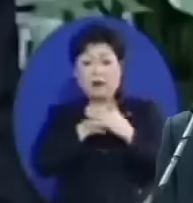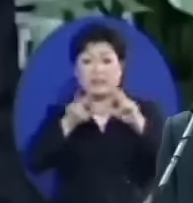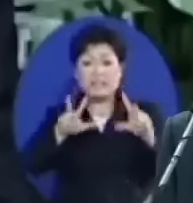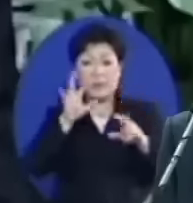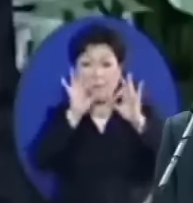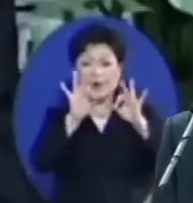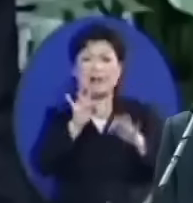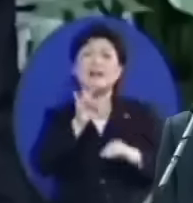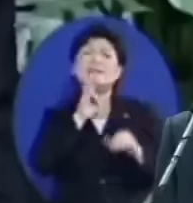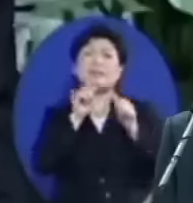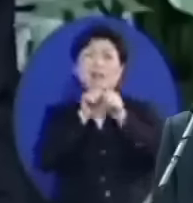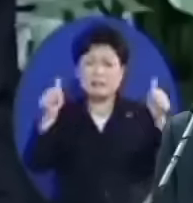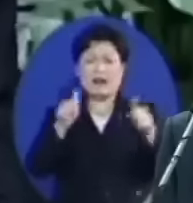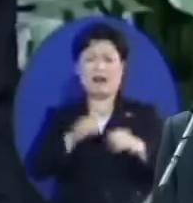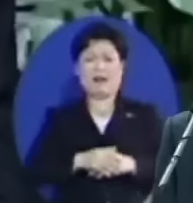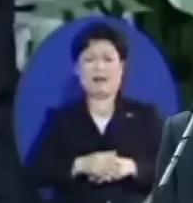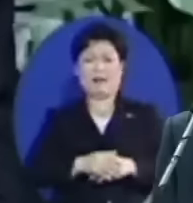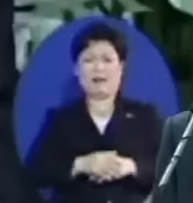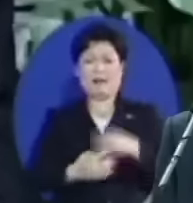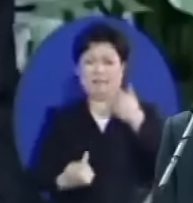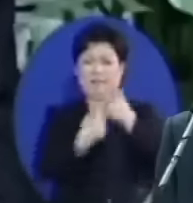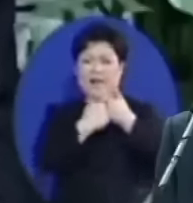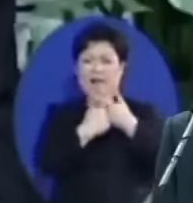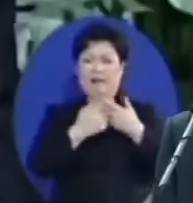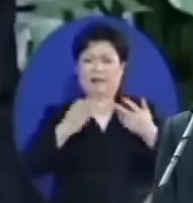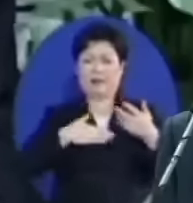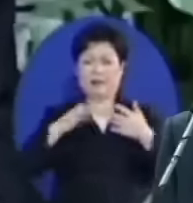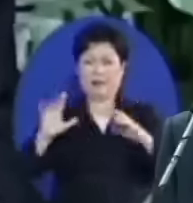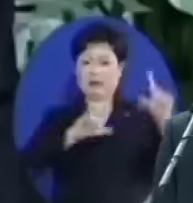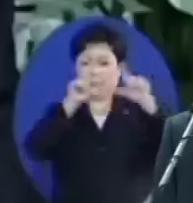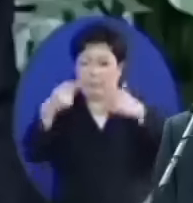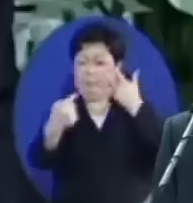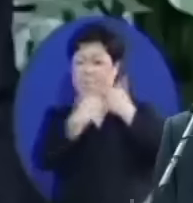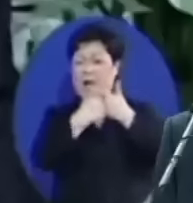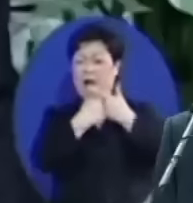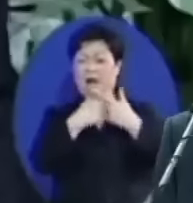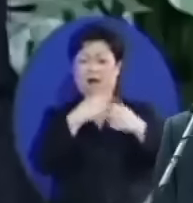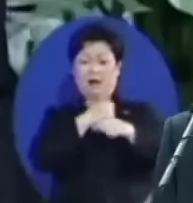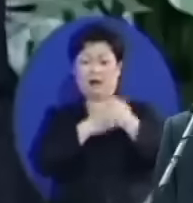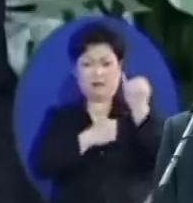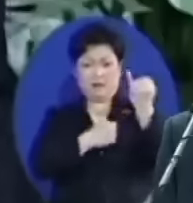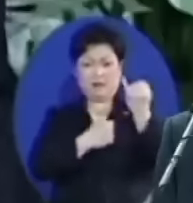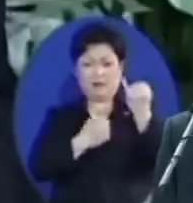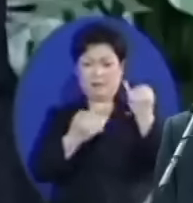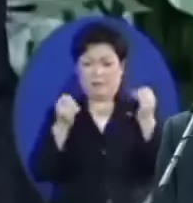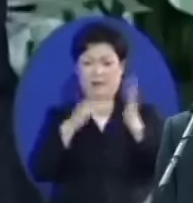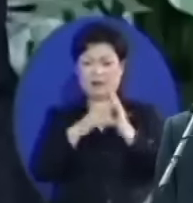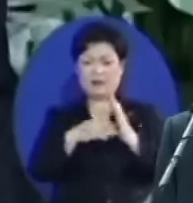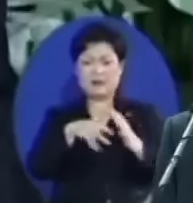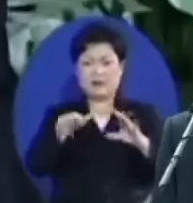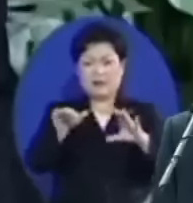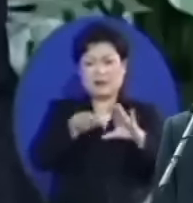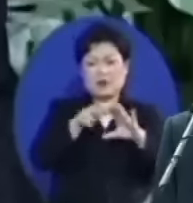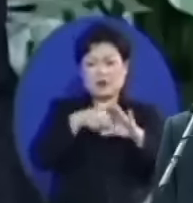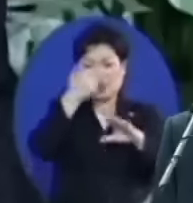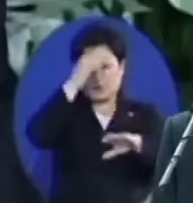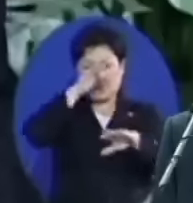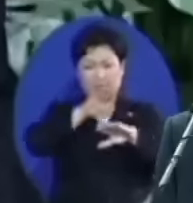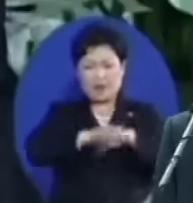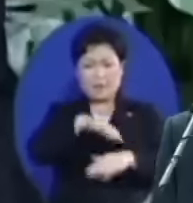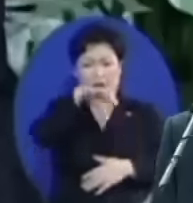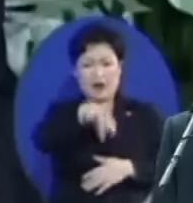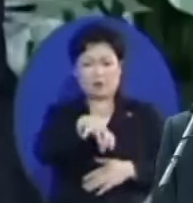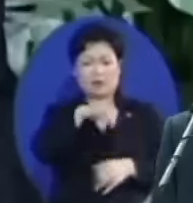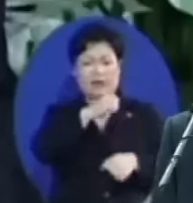보니까 선지자인군요. 나의 생애를 환히 들여다보는 선지자이군요. 그러고 난 다음에는 곧장 종교 예배 처소 논쟁으로